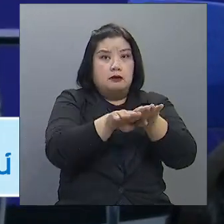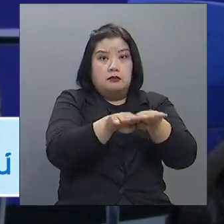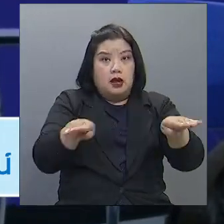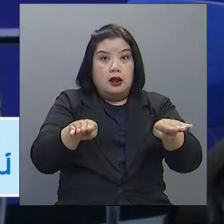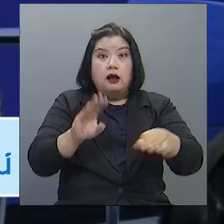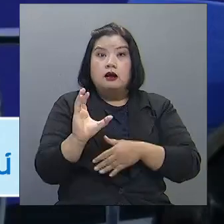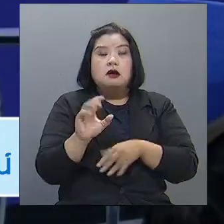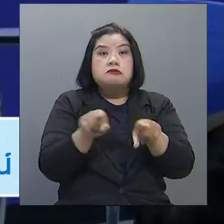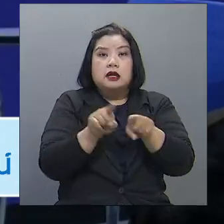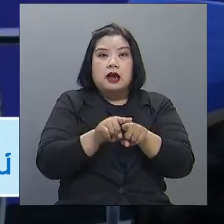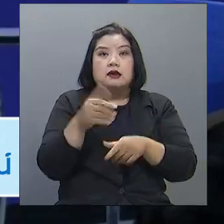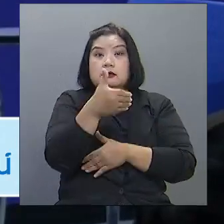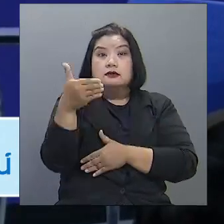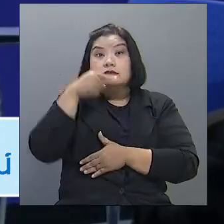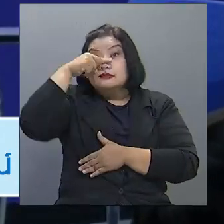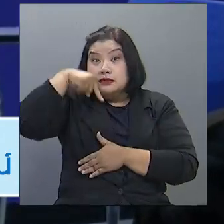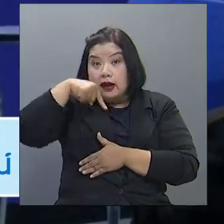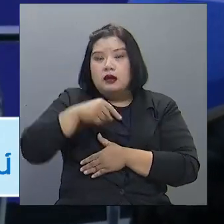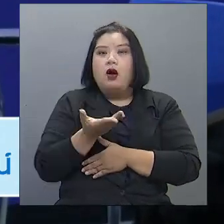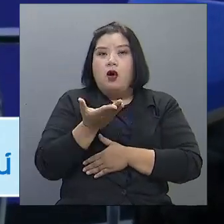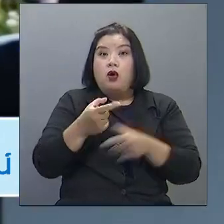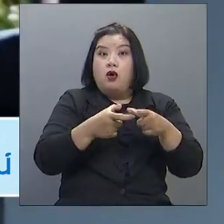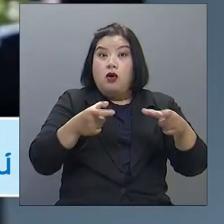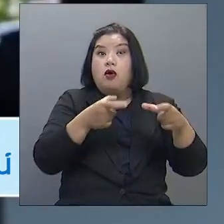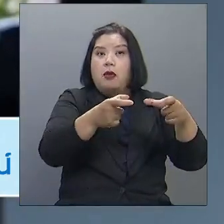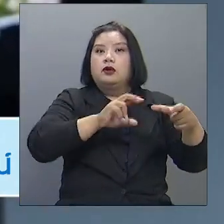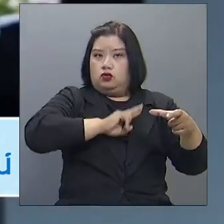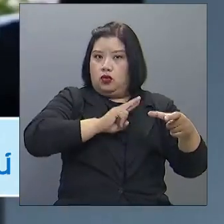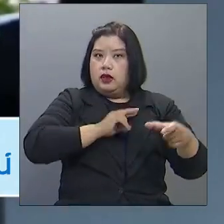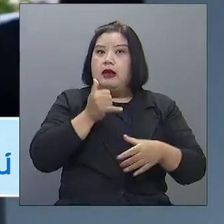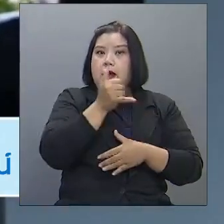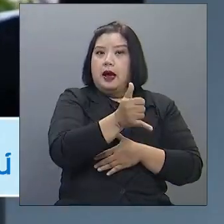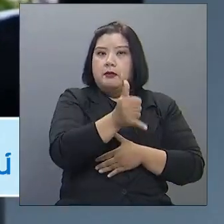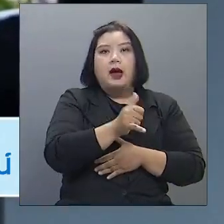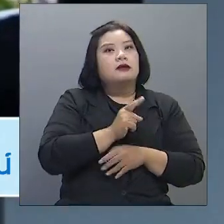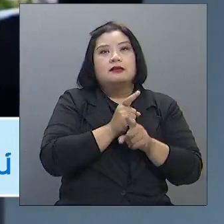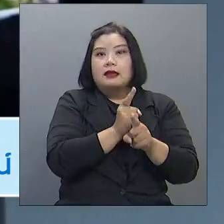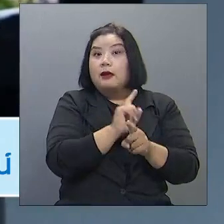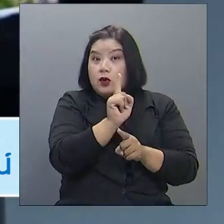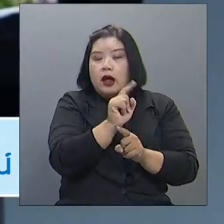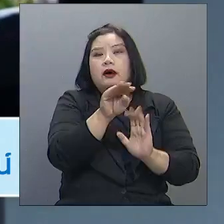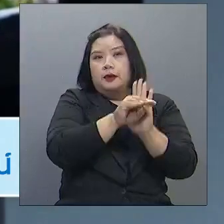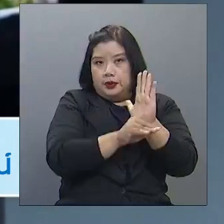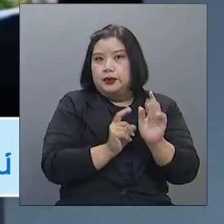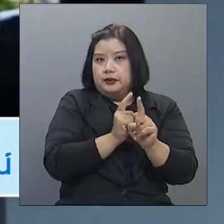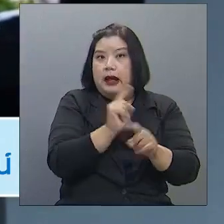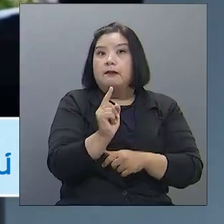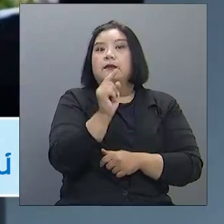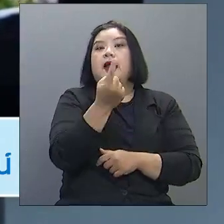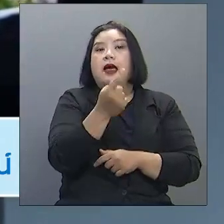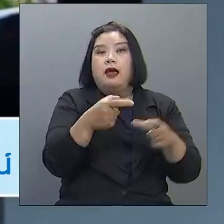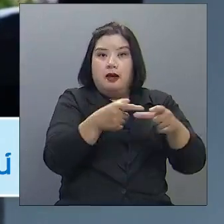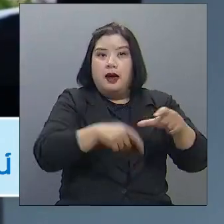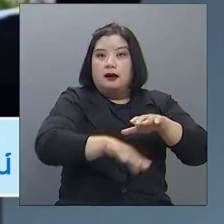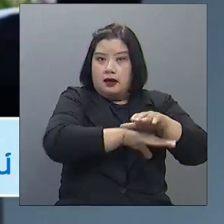ผู้ขอรับใบอนุญาตขับรถต้องดำเนินการด้ตนเองทุกขั้นตอนที่ Stanaskงานขนส่งตั้งแต่การตรวสบเอกอส